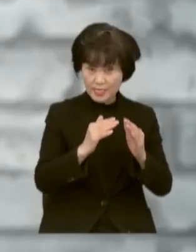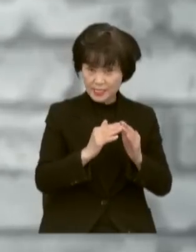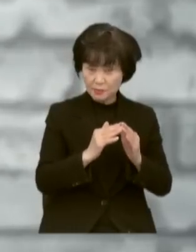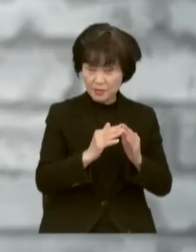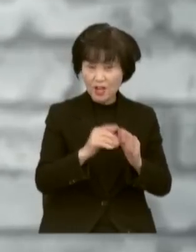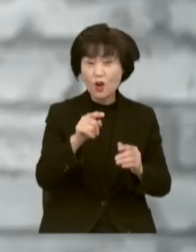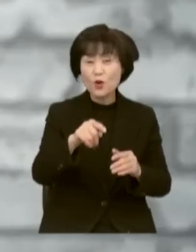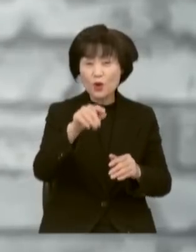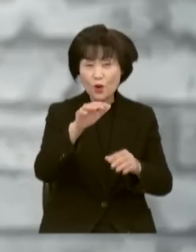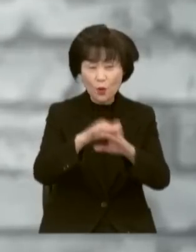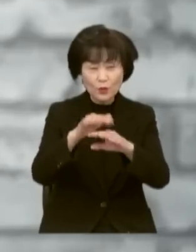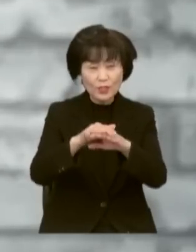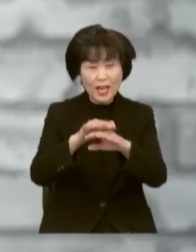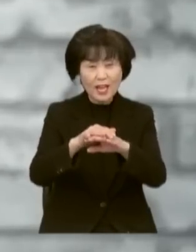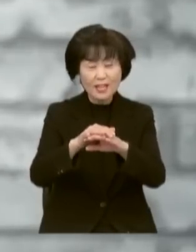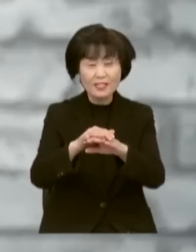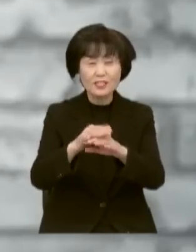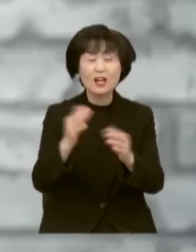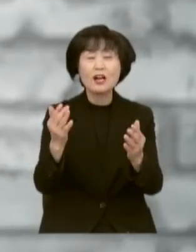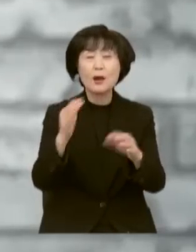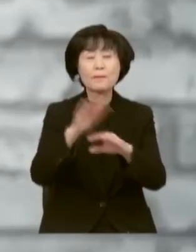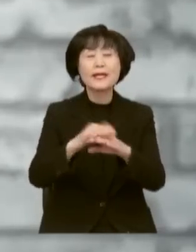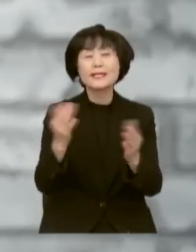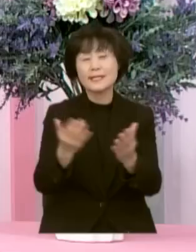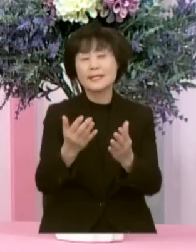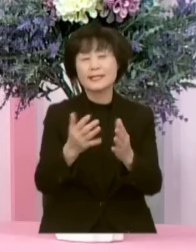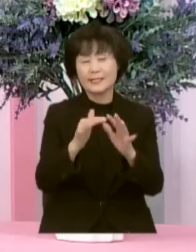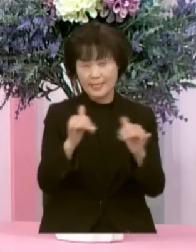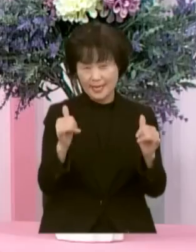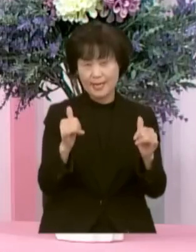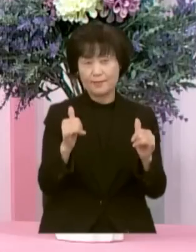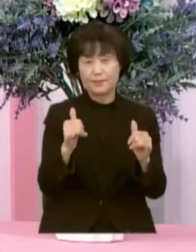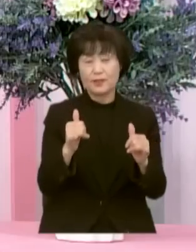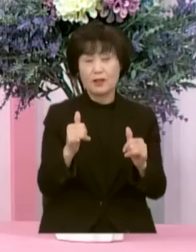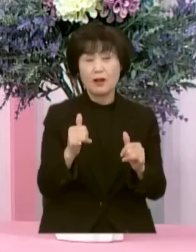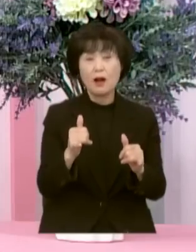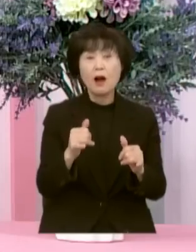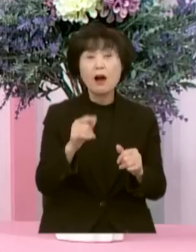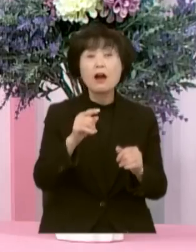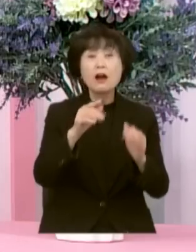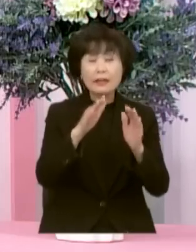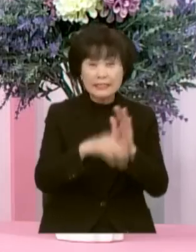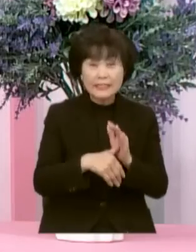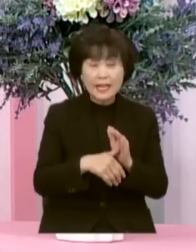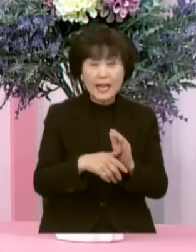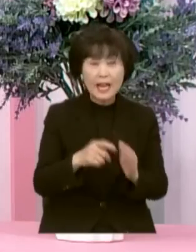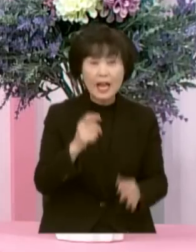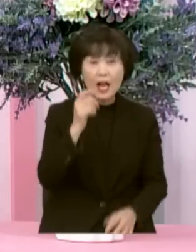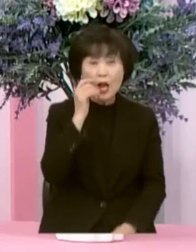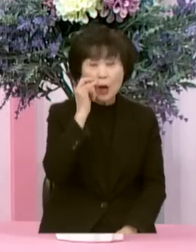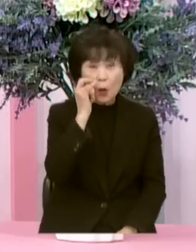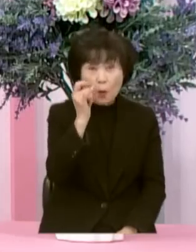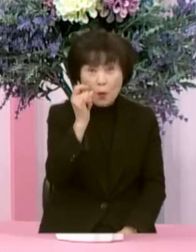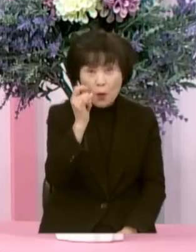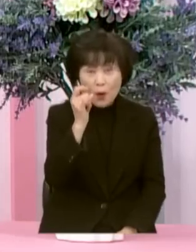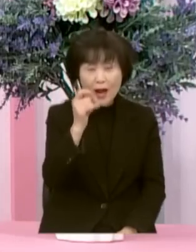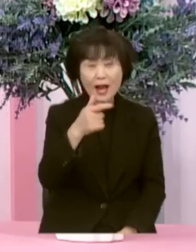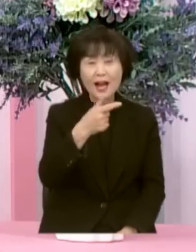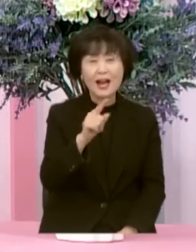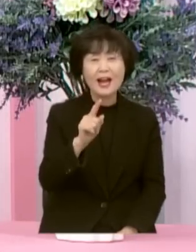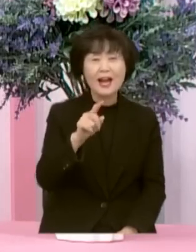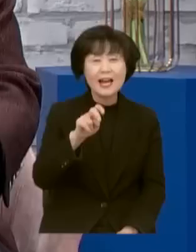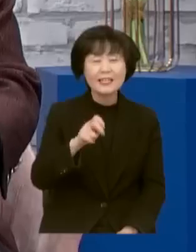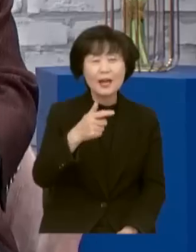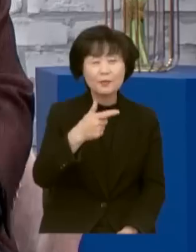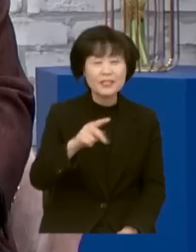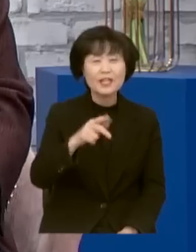그때 경기도가 다 논밭이었구나. 네, 그렇죠. 맞아요. 그때 저희 고모가 남명호랭 개교를 우리한테 소개를